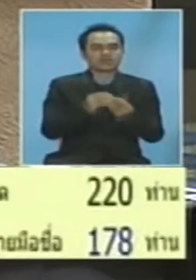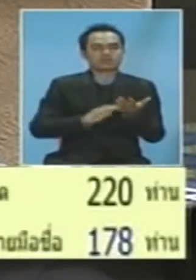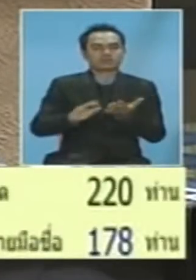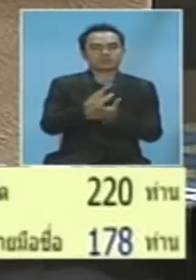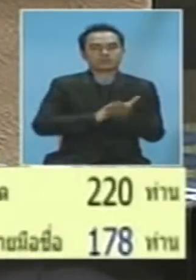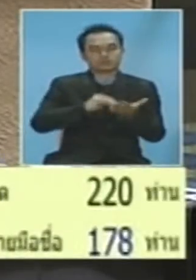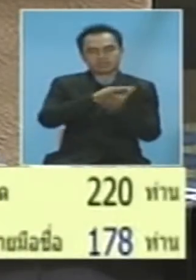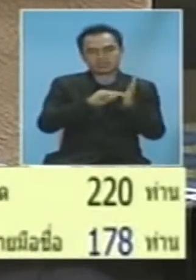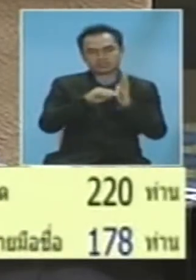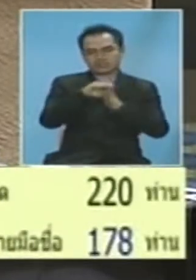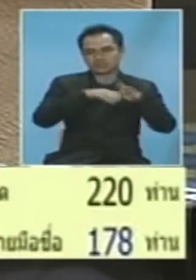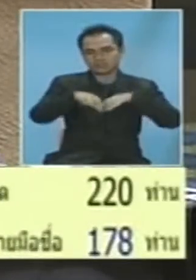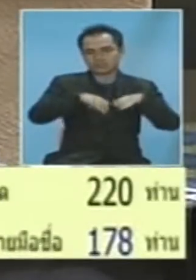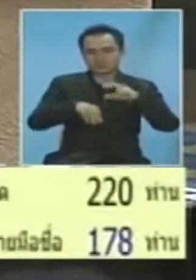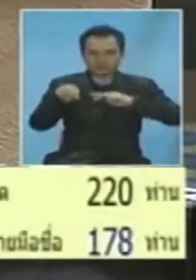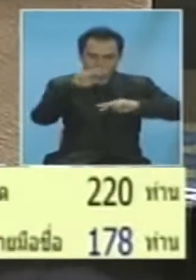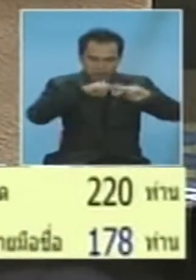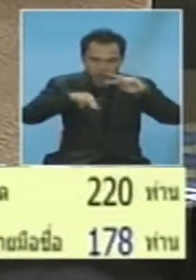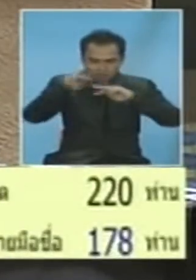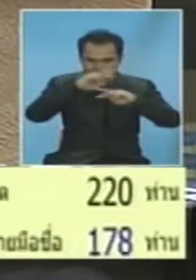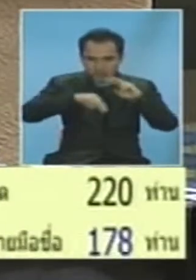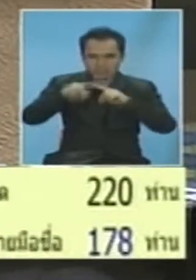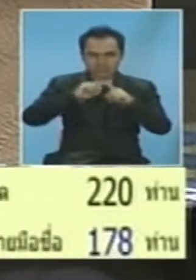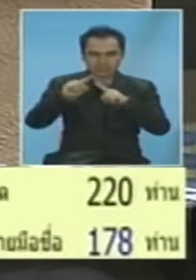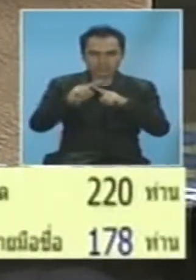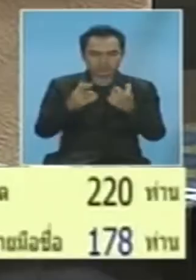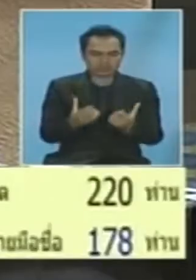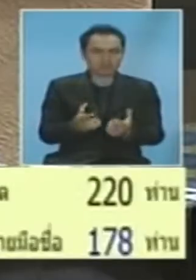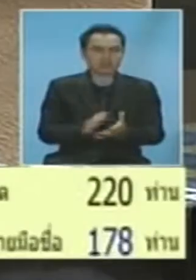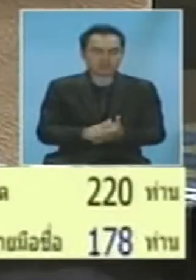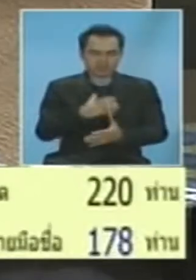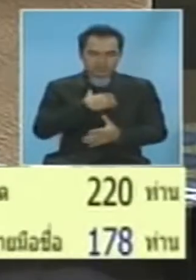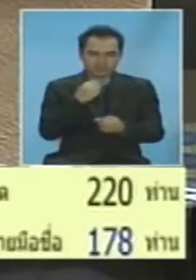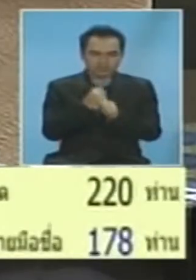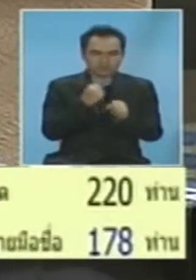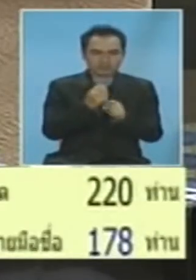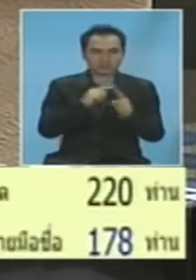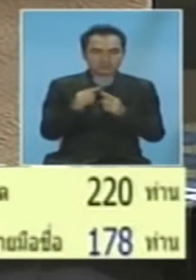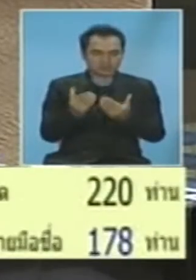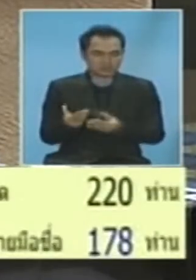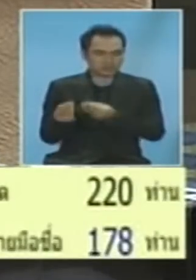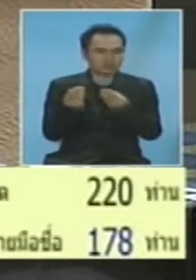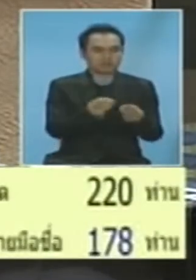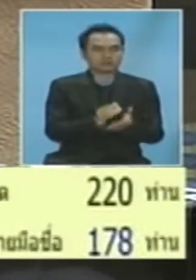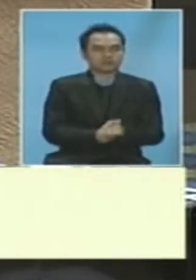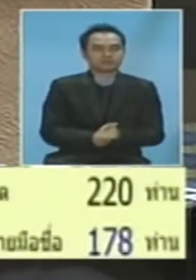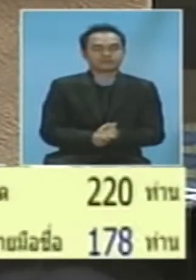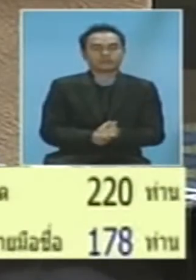ระบวนการต่างๆในการตรวจสอบเราไม่ได้หยุดยั้งเลยเราก็ได้ตรวจสอบตลอดม